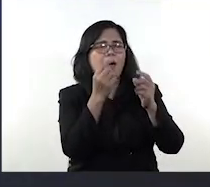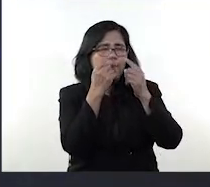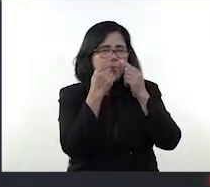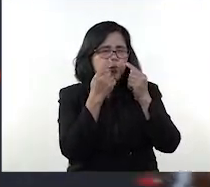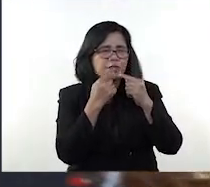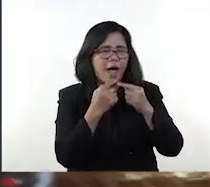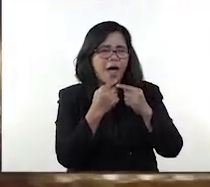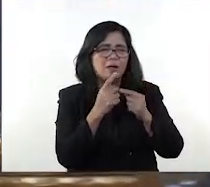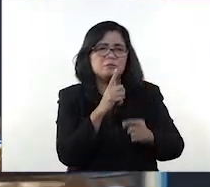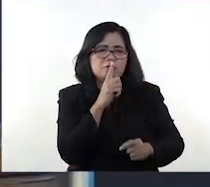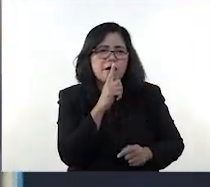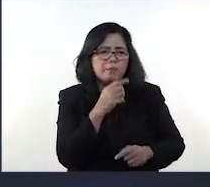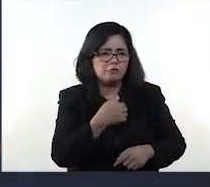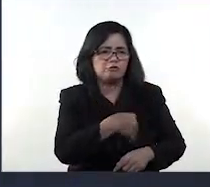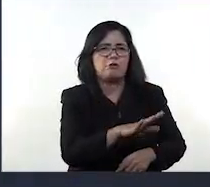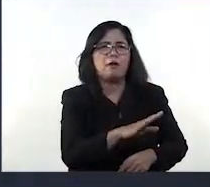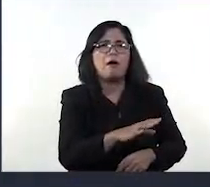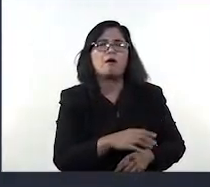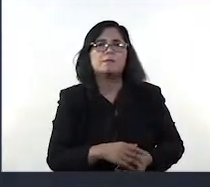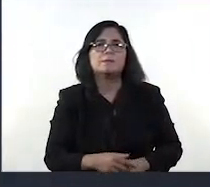Hai ditendang disuruh diem